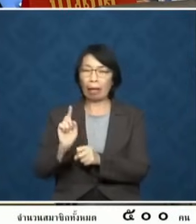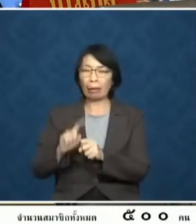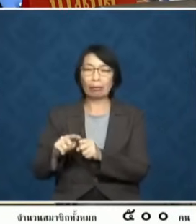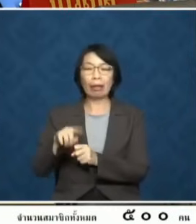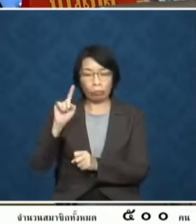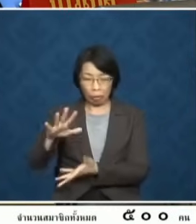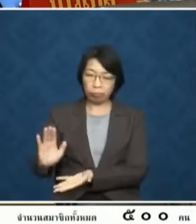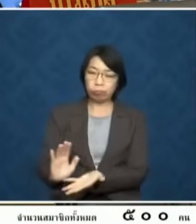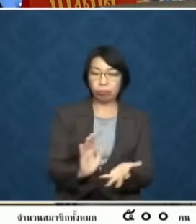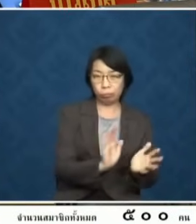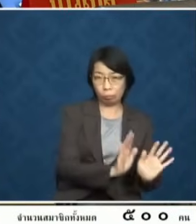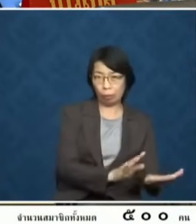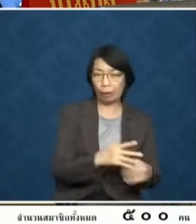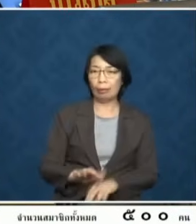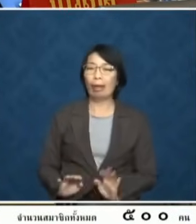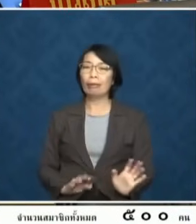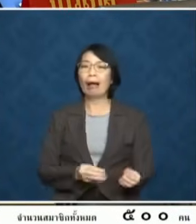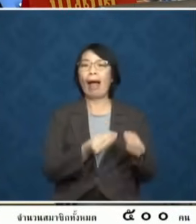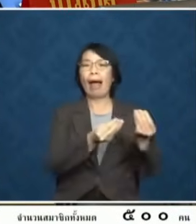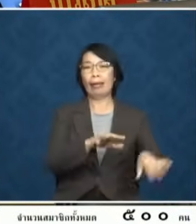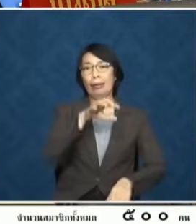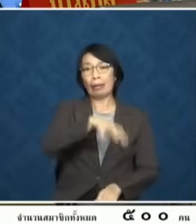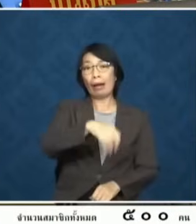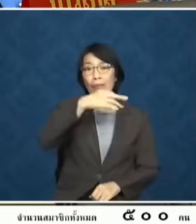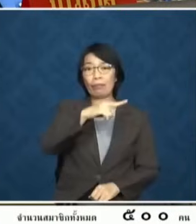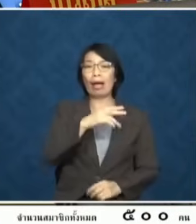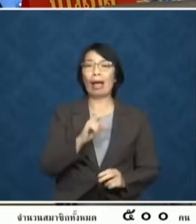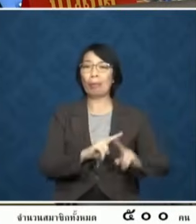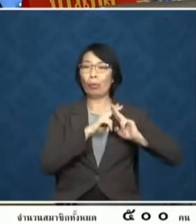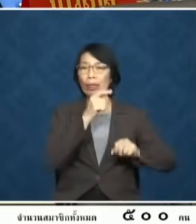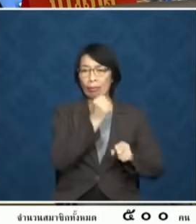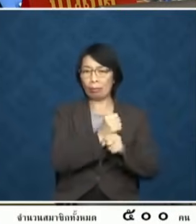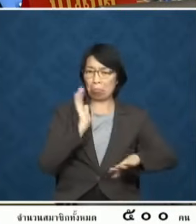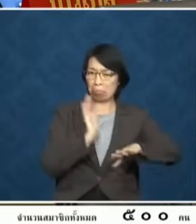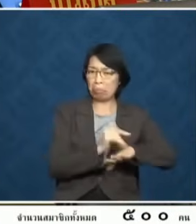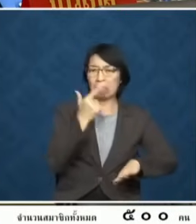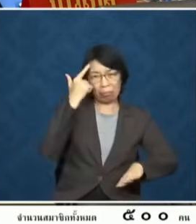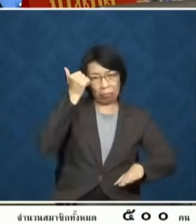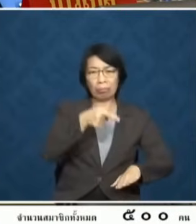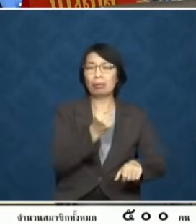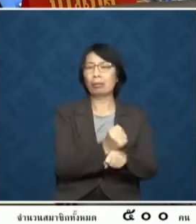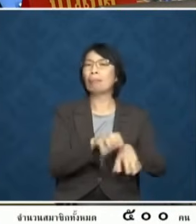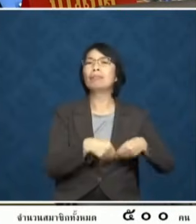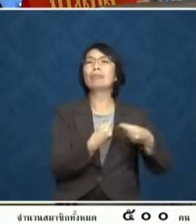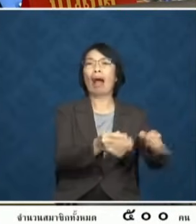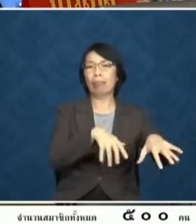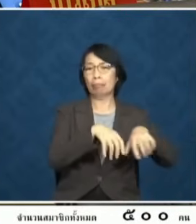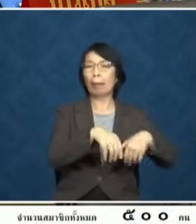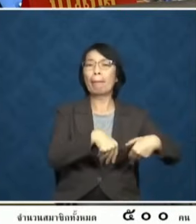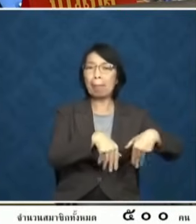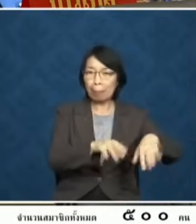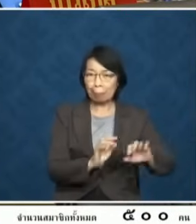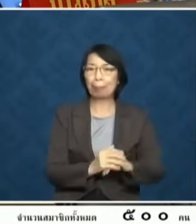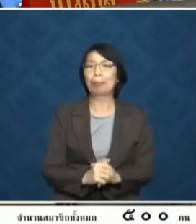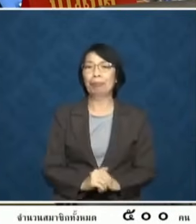แท้จริงของตัวเองและให้การไฟฟ้าส่วนภูมิภาคซึ่งมีขีดความสามารถและความชำนาญค่ะเข้ามาจัดการตามบทบาท